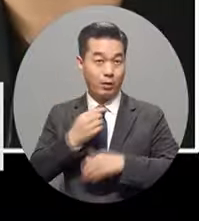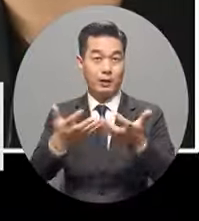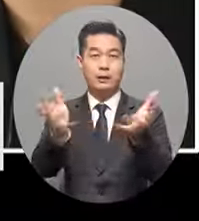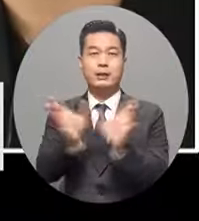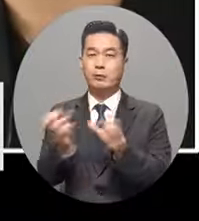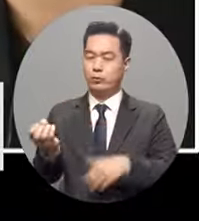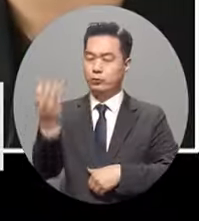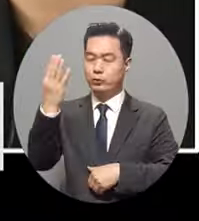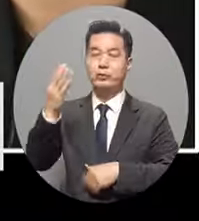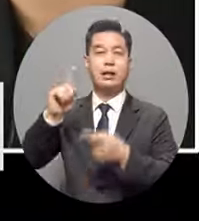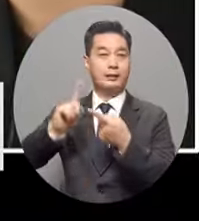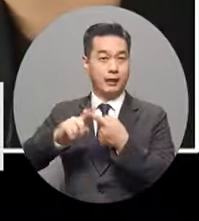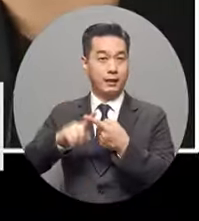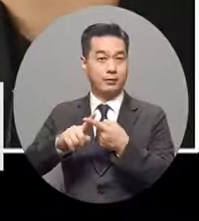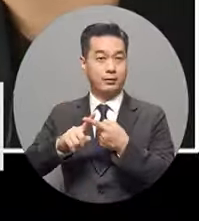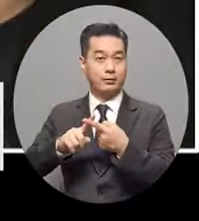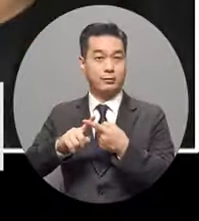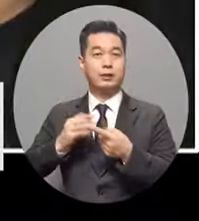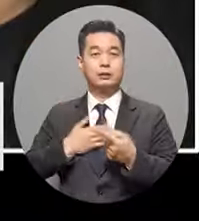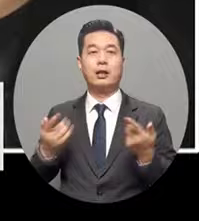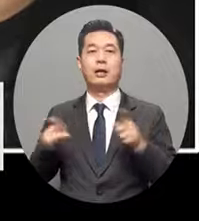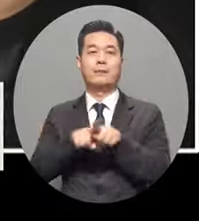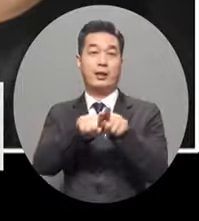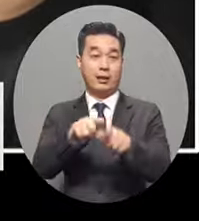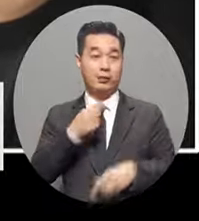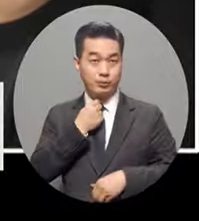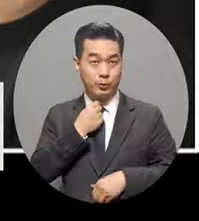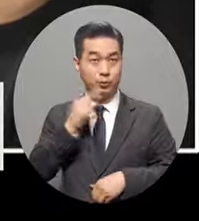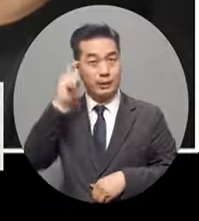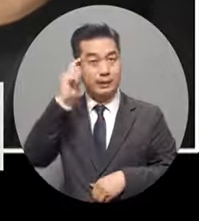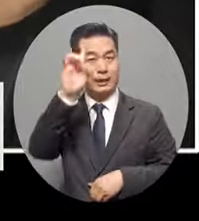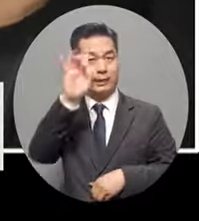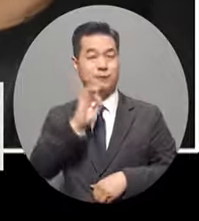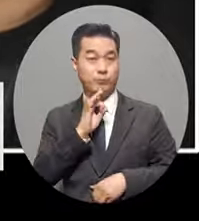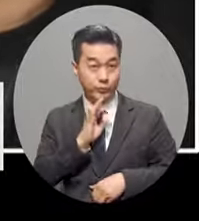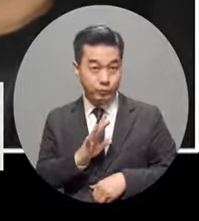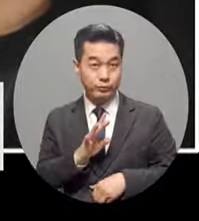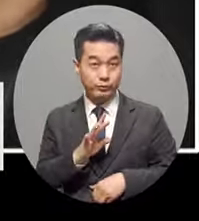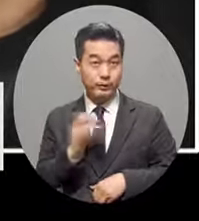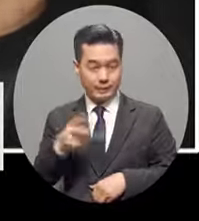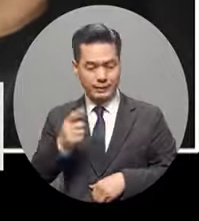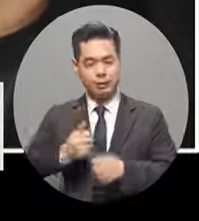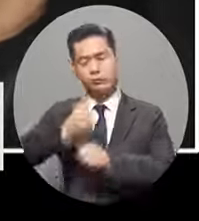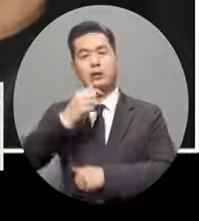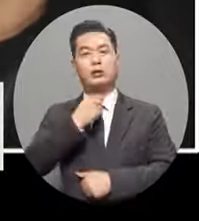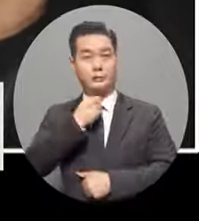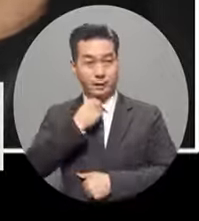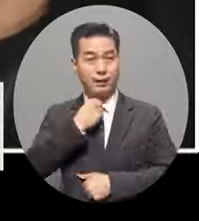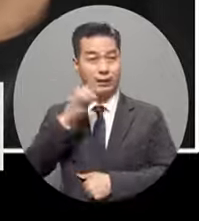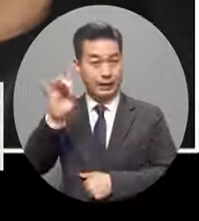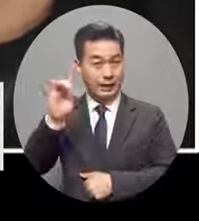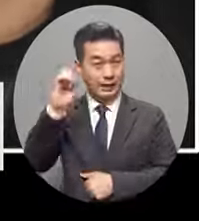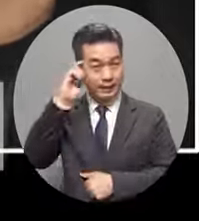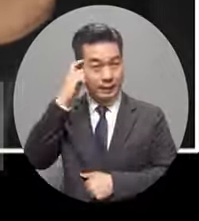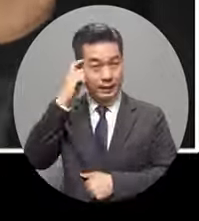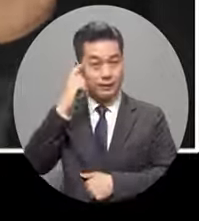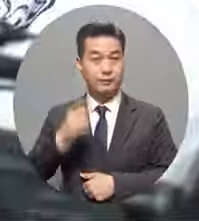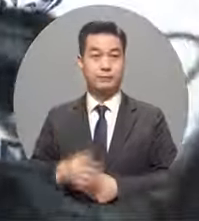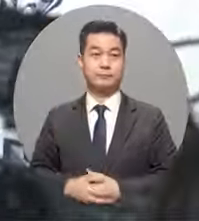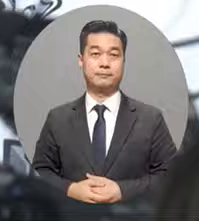있는데 그 길에 저는 같이 하고 싶은 거고 그냥 생각이 그것밖에 안 들었어요. 다시 이거 하고 싶다. 저는 그거면